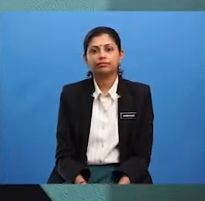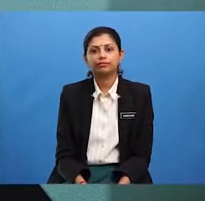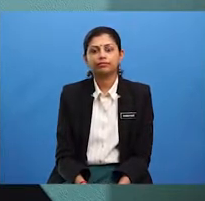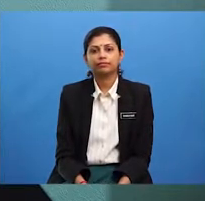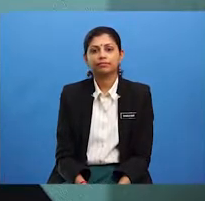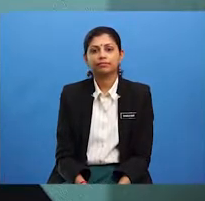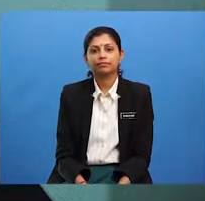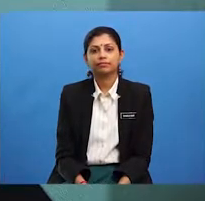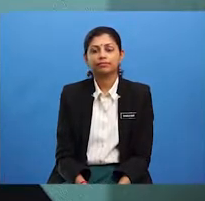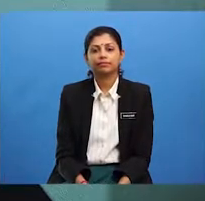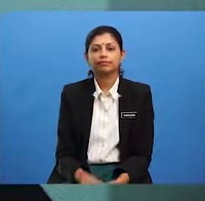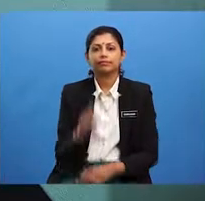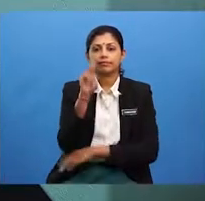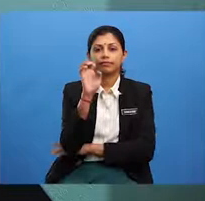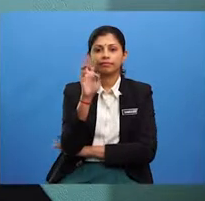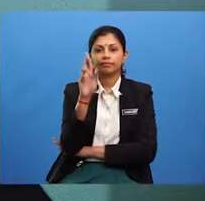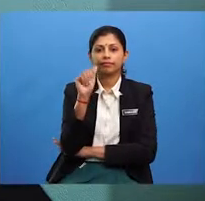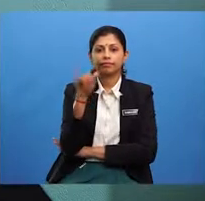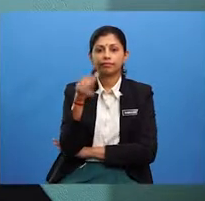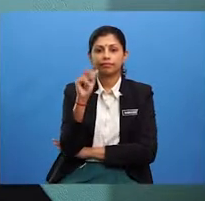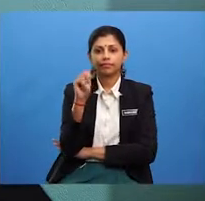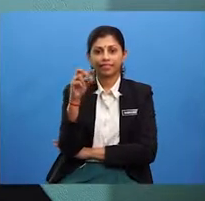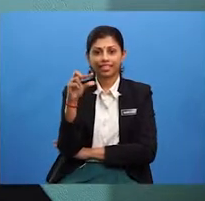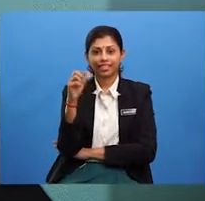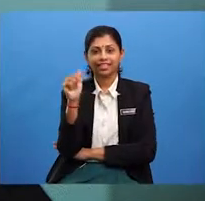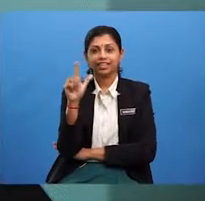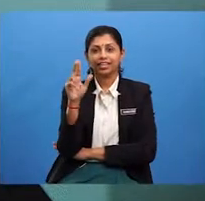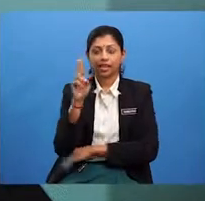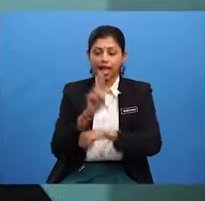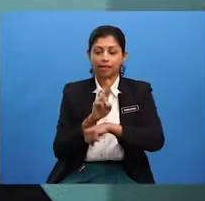kerajang aluminium yang diperbuat daripada logam,